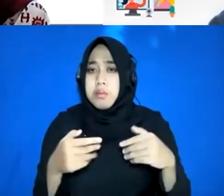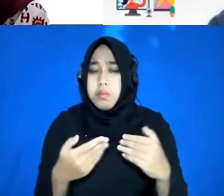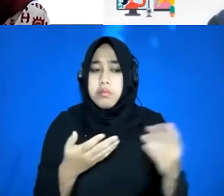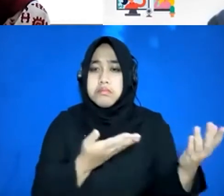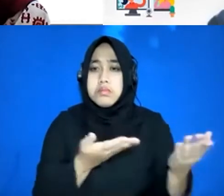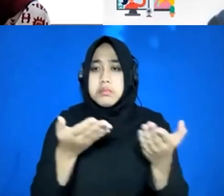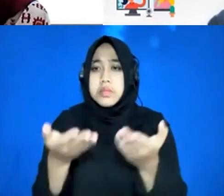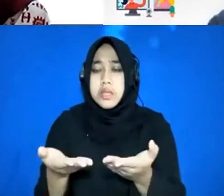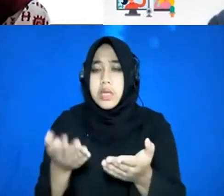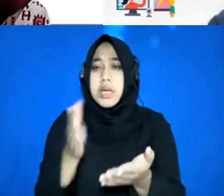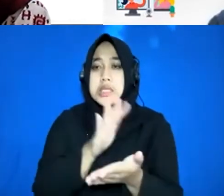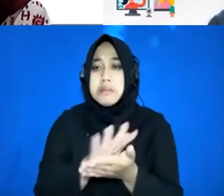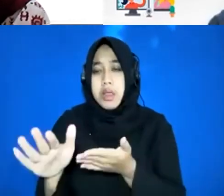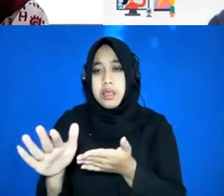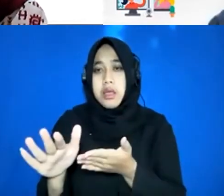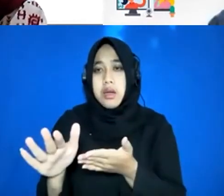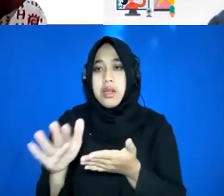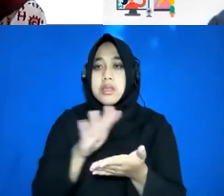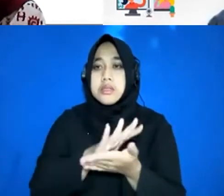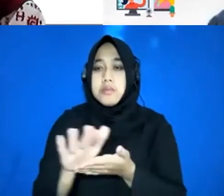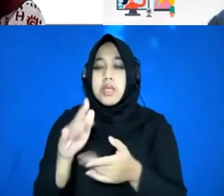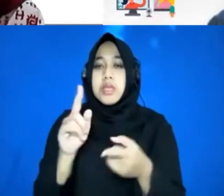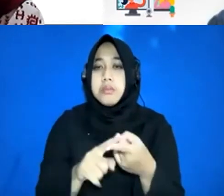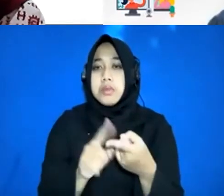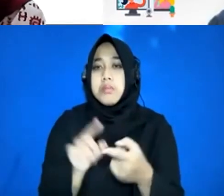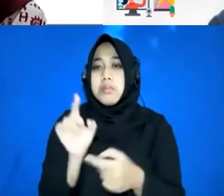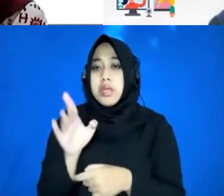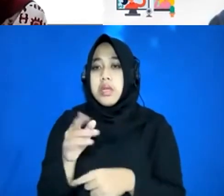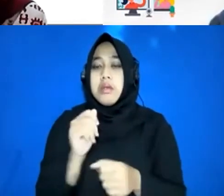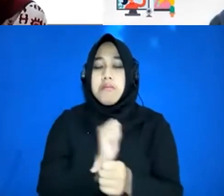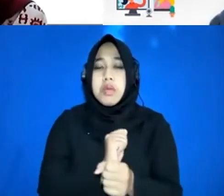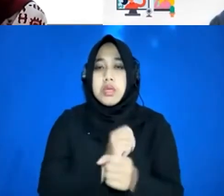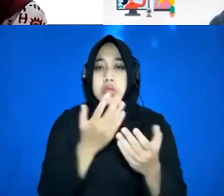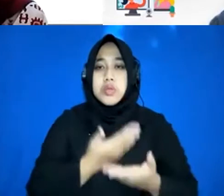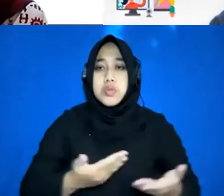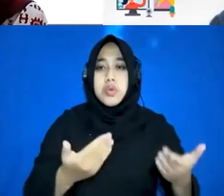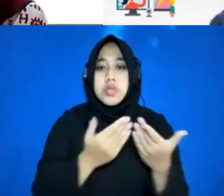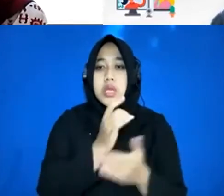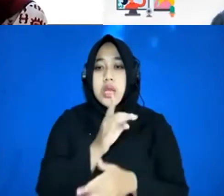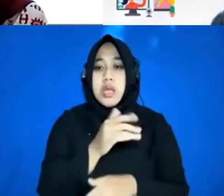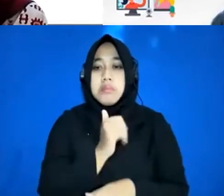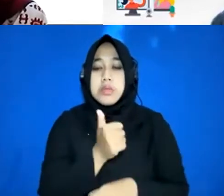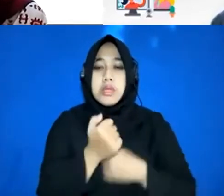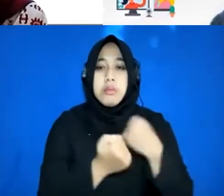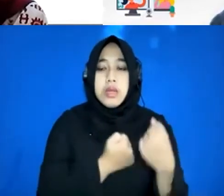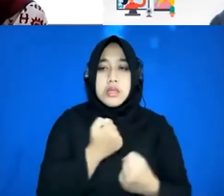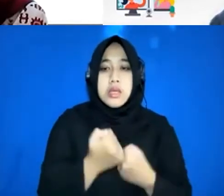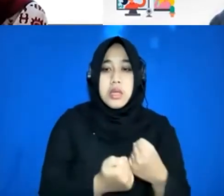memberikan kesempatan bagi teman-teman yang lain, pekerja sosial yang lain, untuk bisa melaksanakan